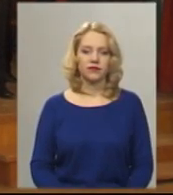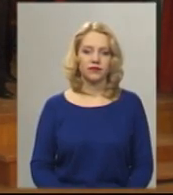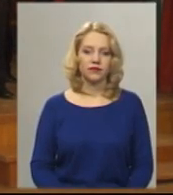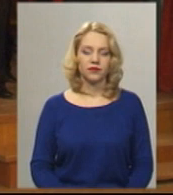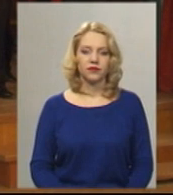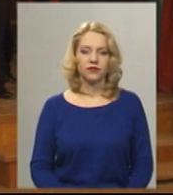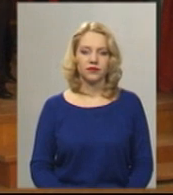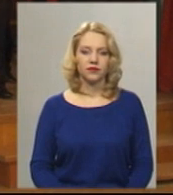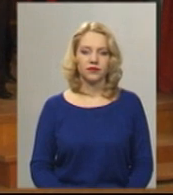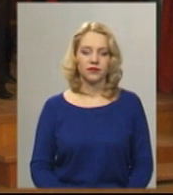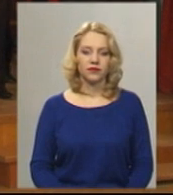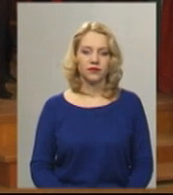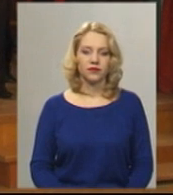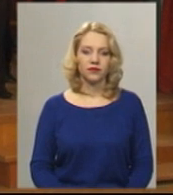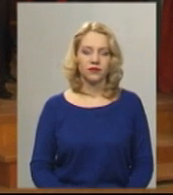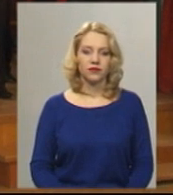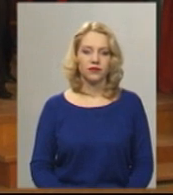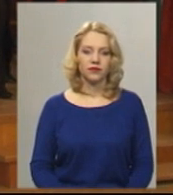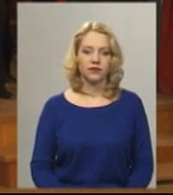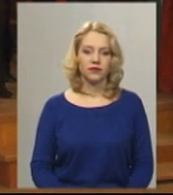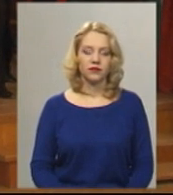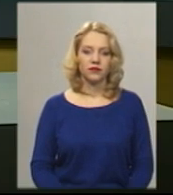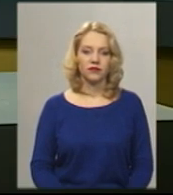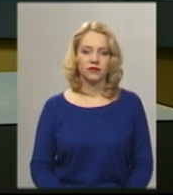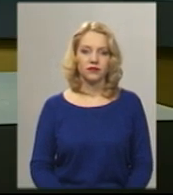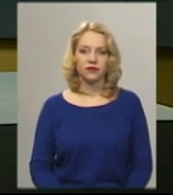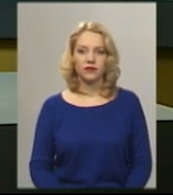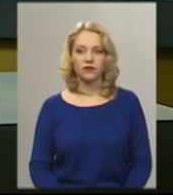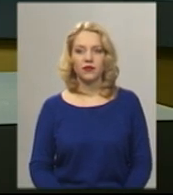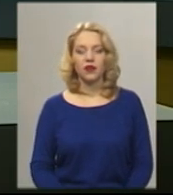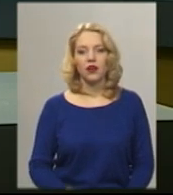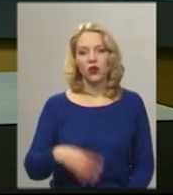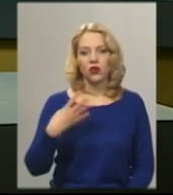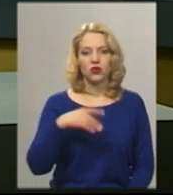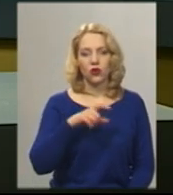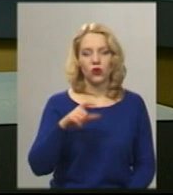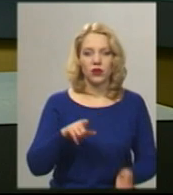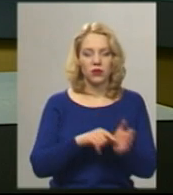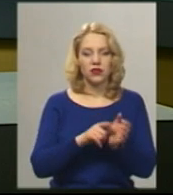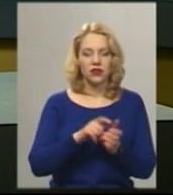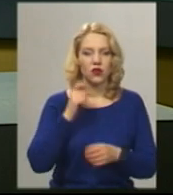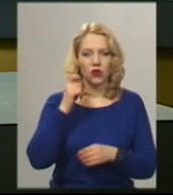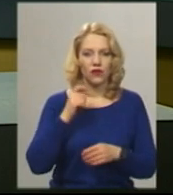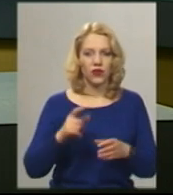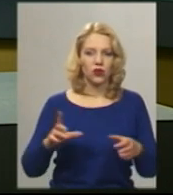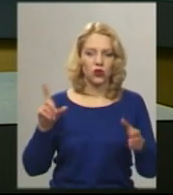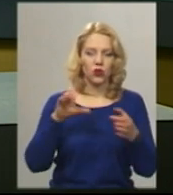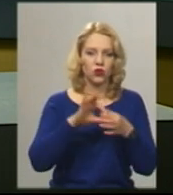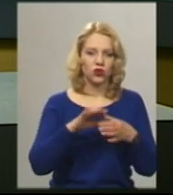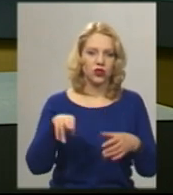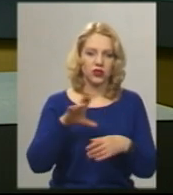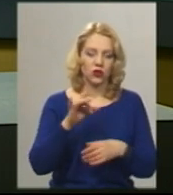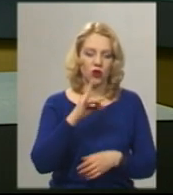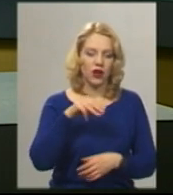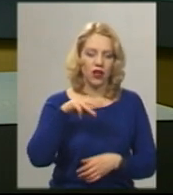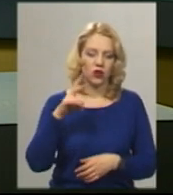Світлана Поробок, Віктор Кривий. Новини на Суспільному. Хмельниччина. 40 людей пенсійного віку долучилися до ретро-вечірки для тих,